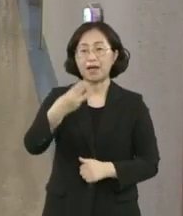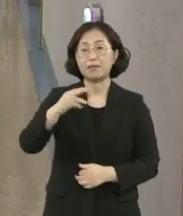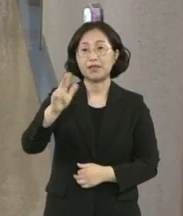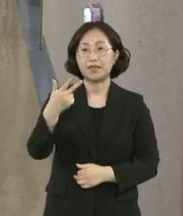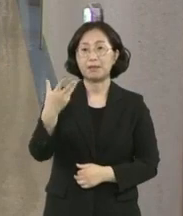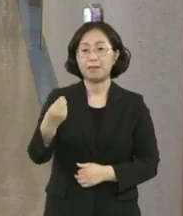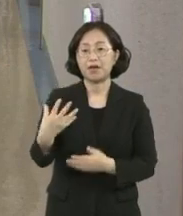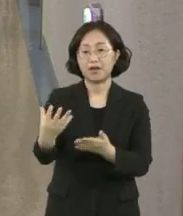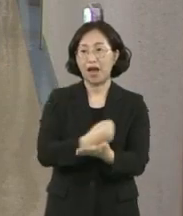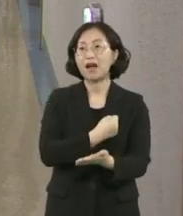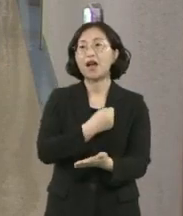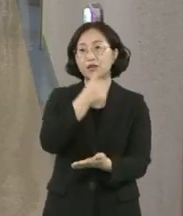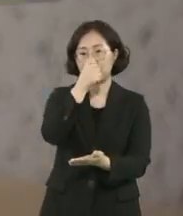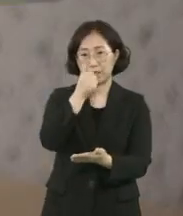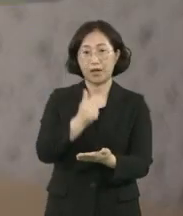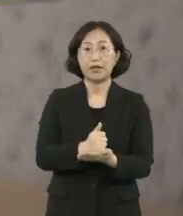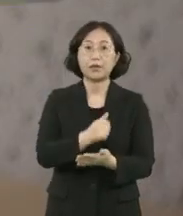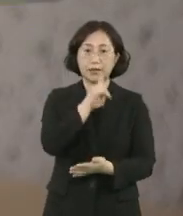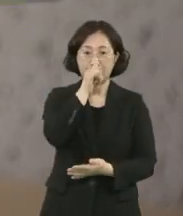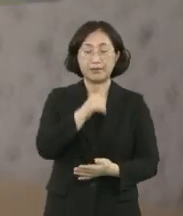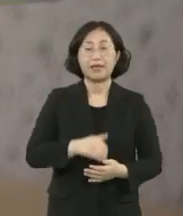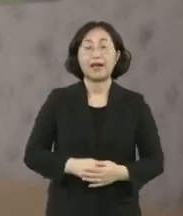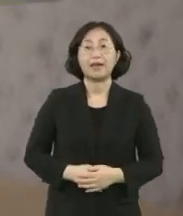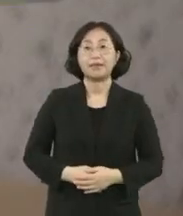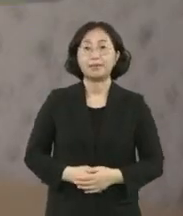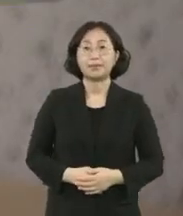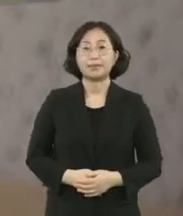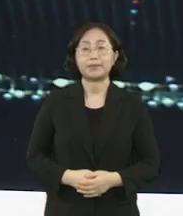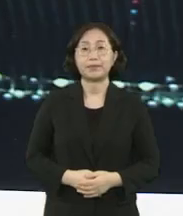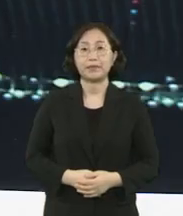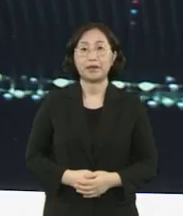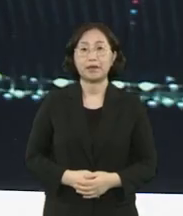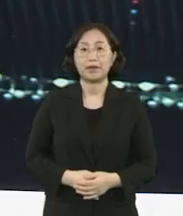3,170만 원을 갈취한 혐의도 받고 있습니다.